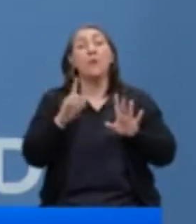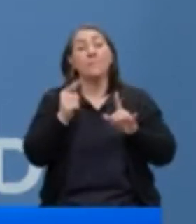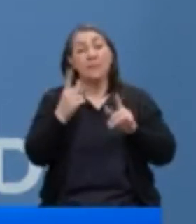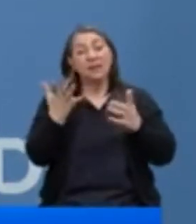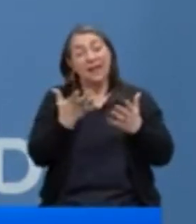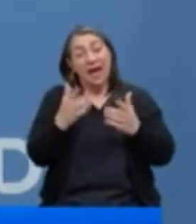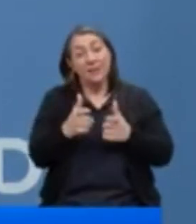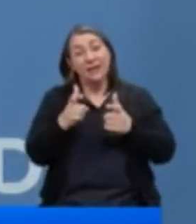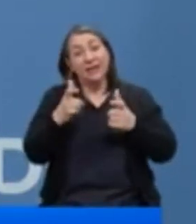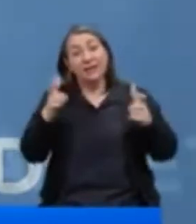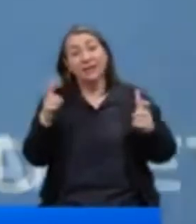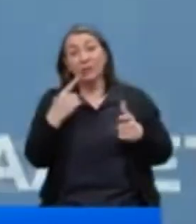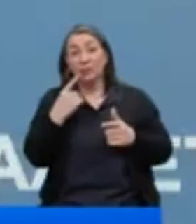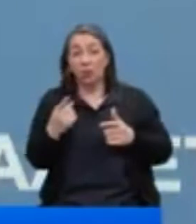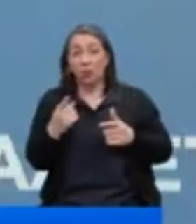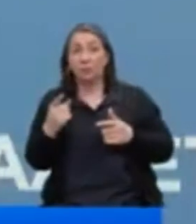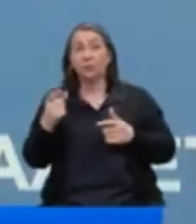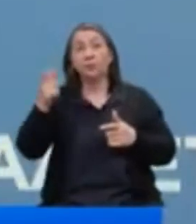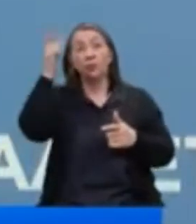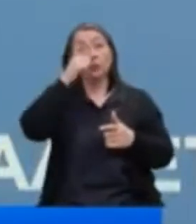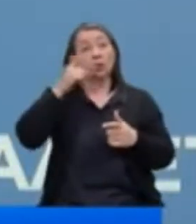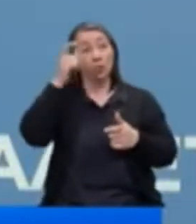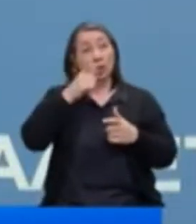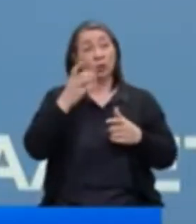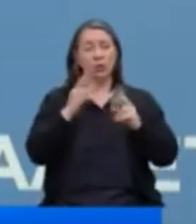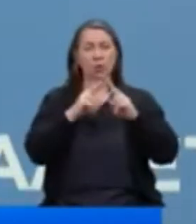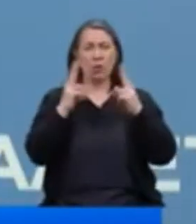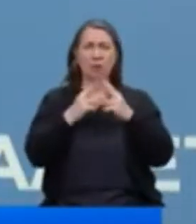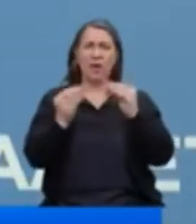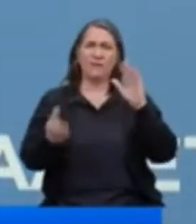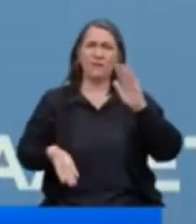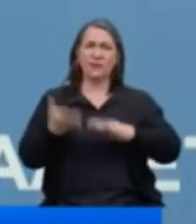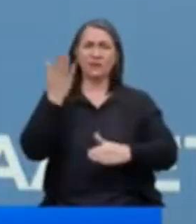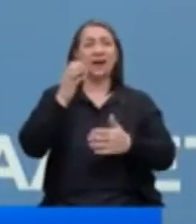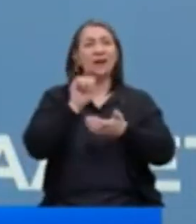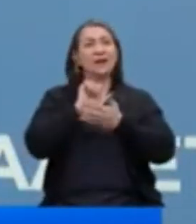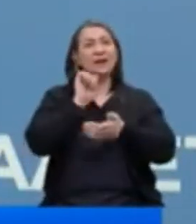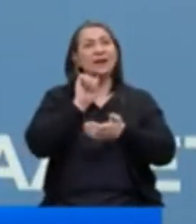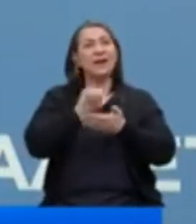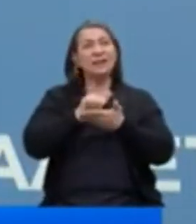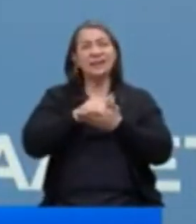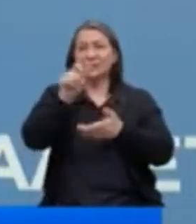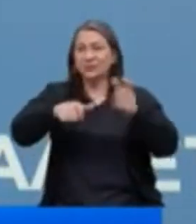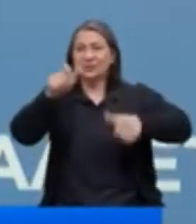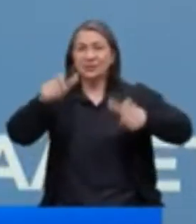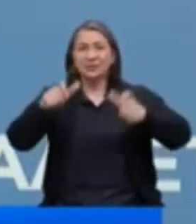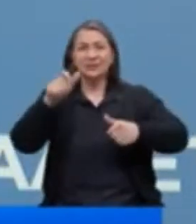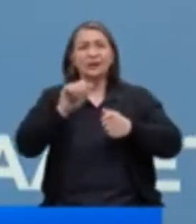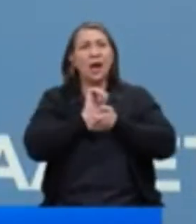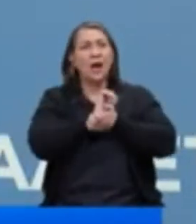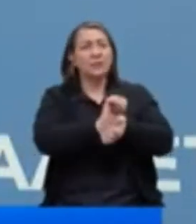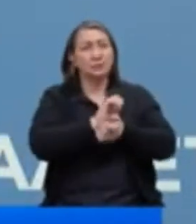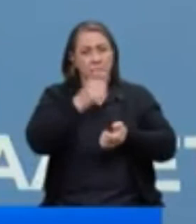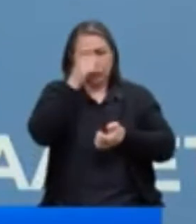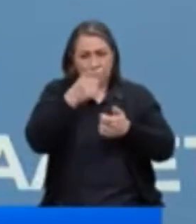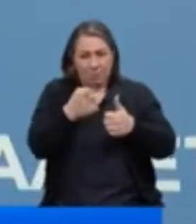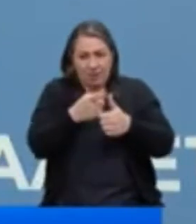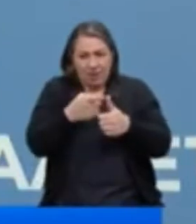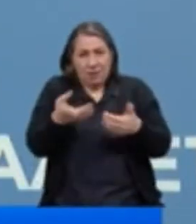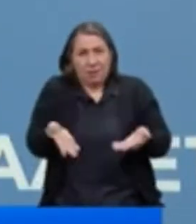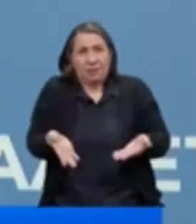daha geliştirelim mi diyor. Türkiye dünyada en fazla gazeteci, tutuklu gazetecinin olduğu ülkelerden biri